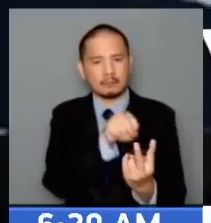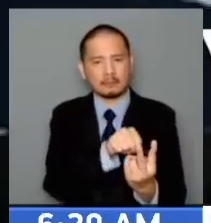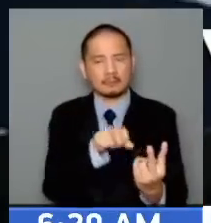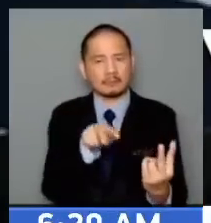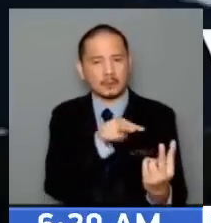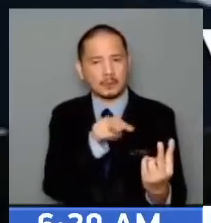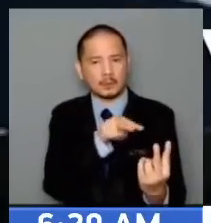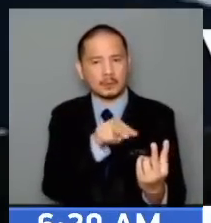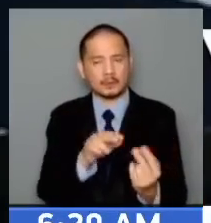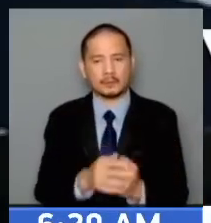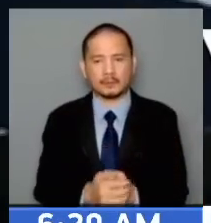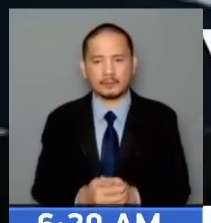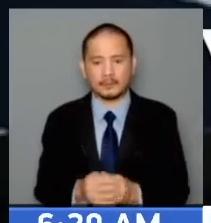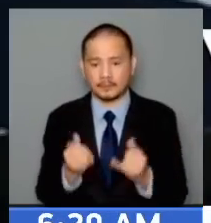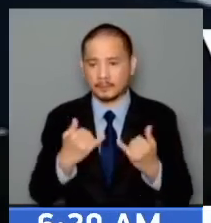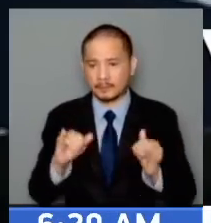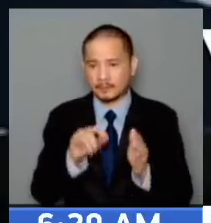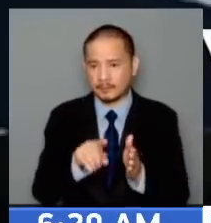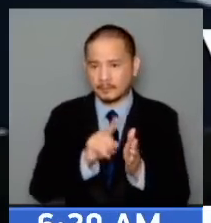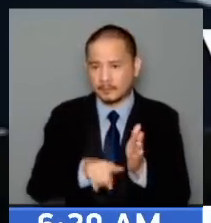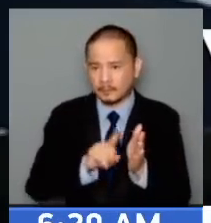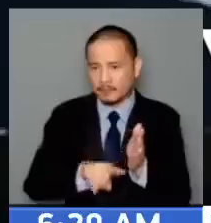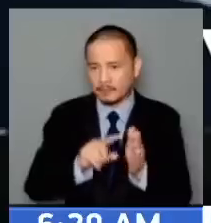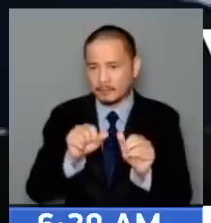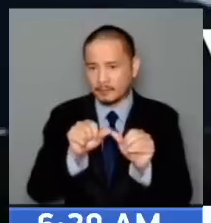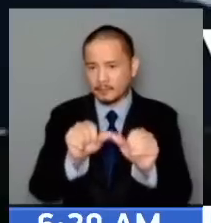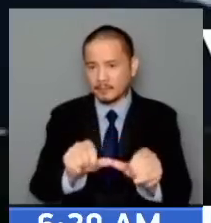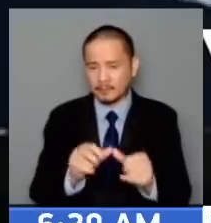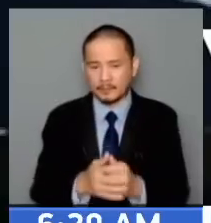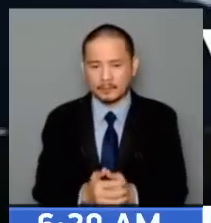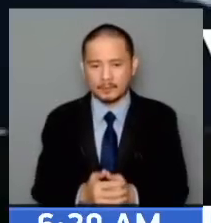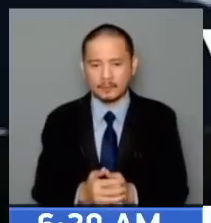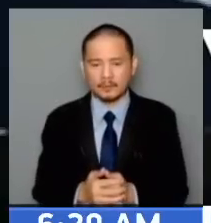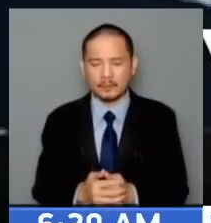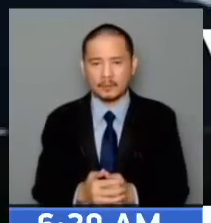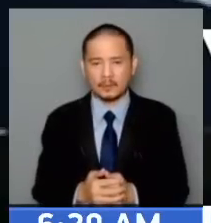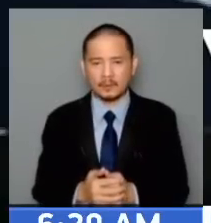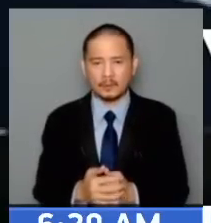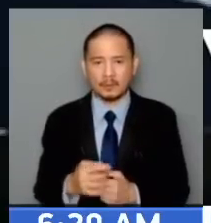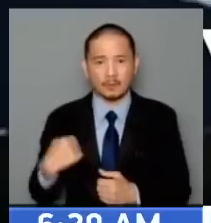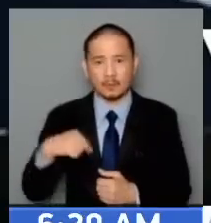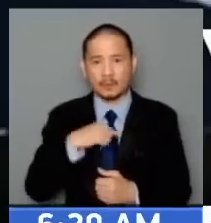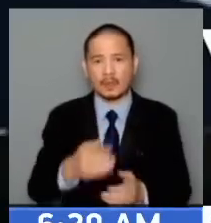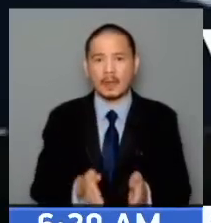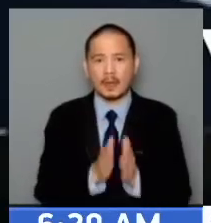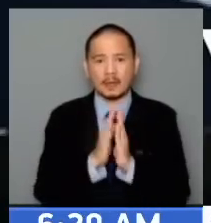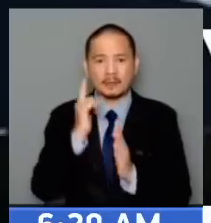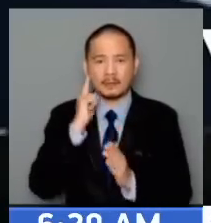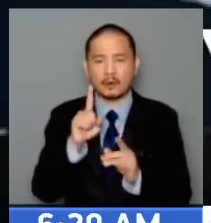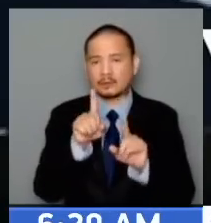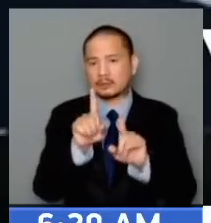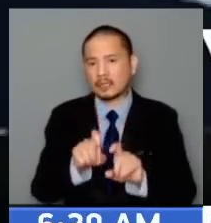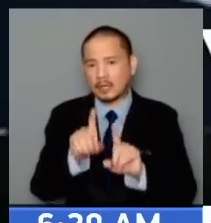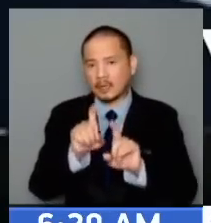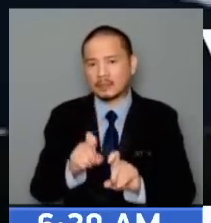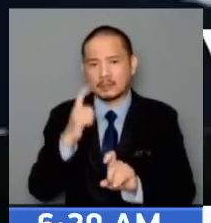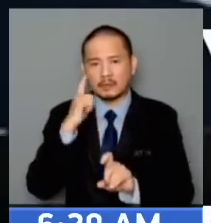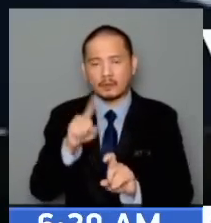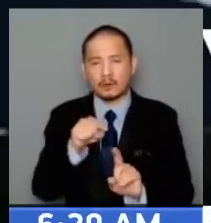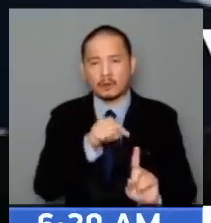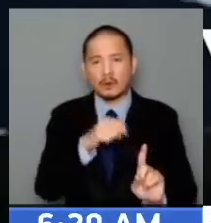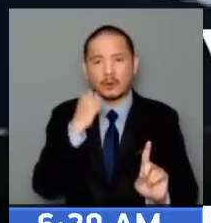investigation. Nag-request kita og kining seminal swab sa maong biktima aron mahibal-an ato kung